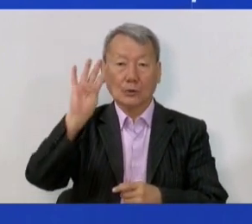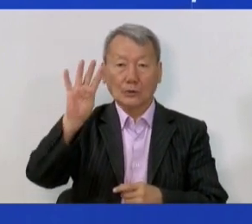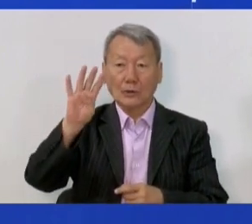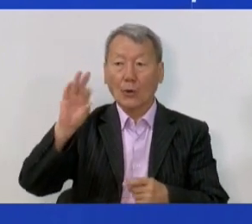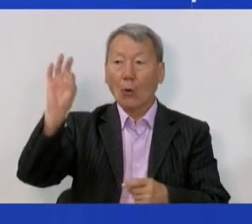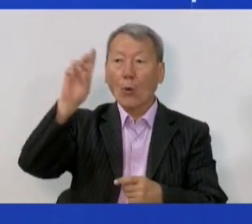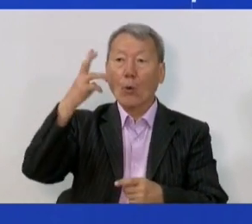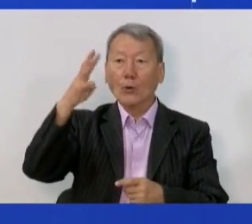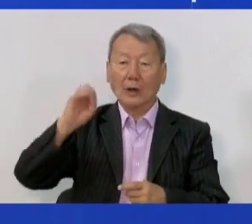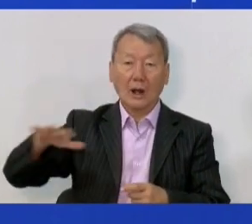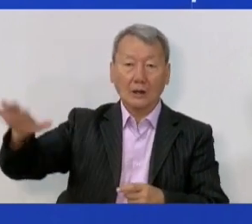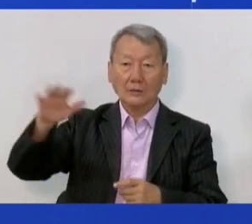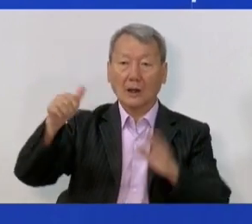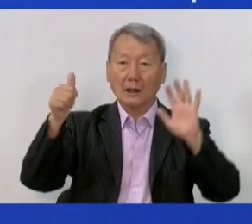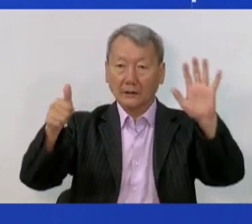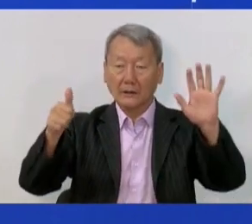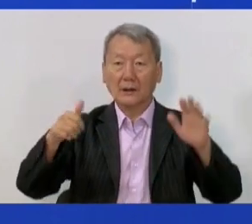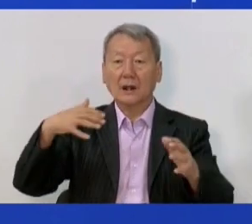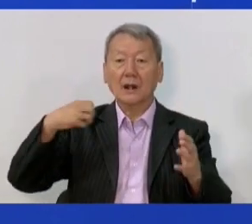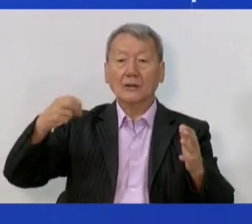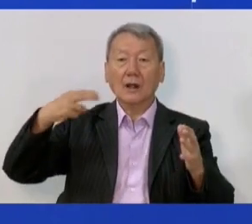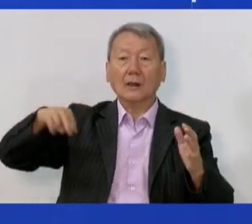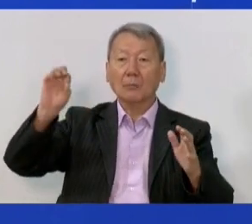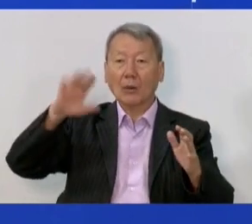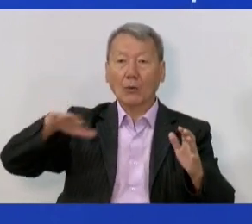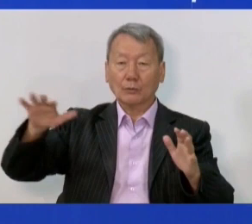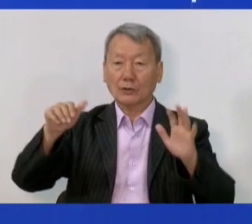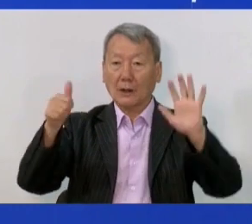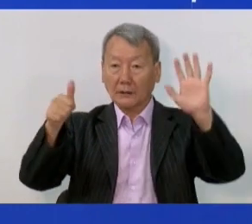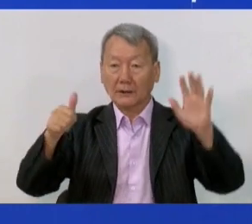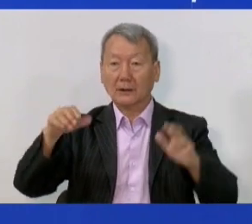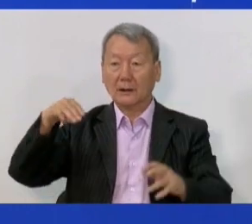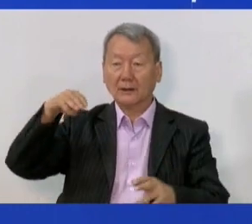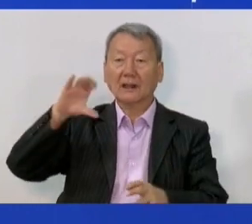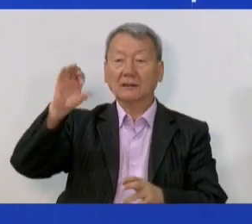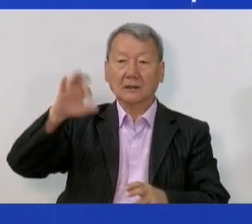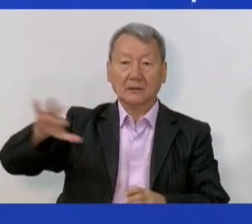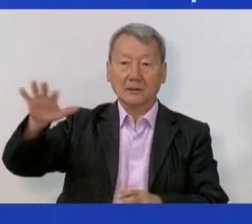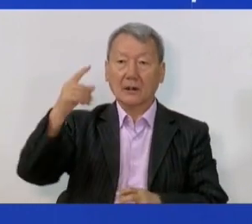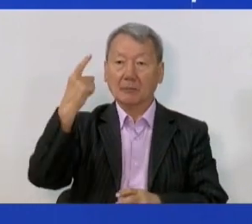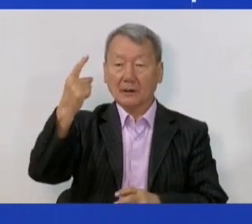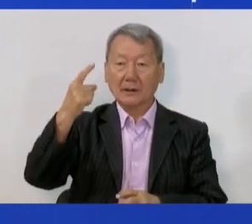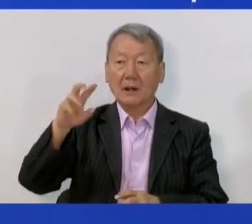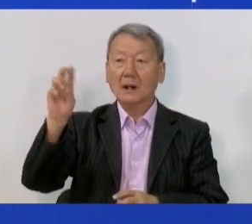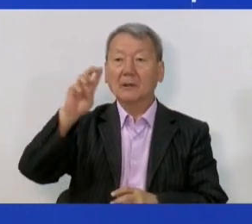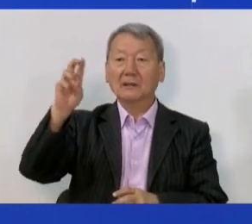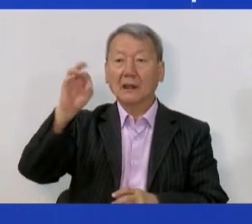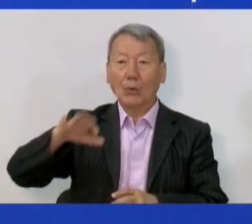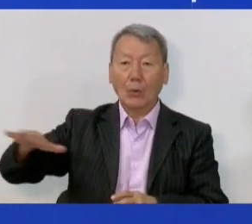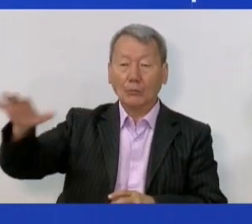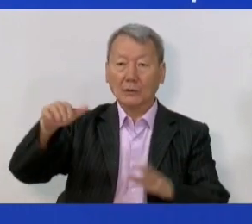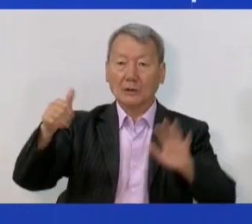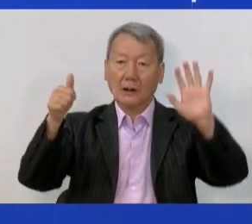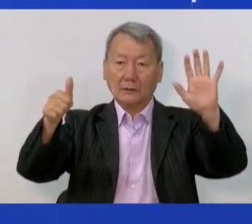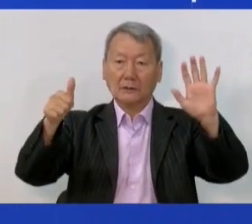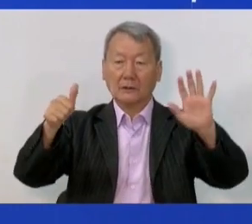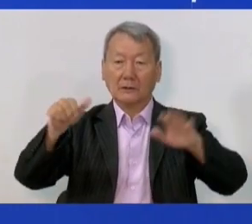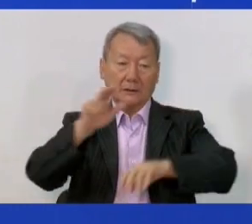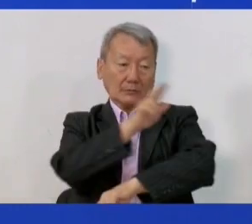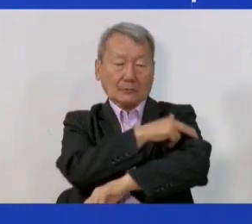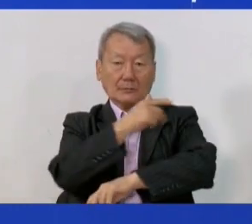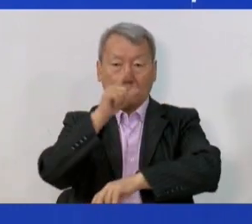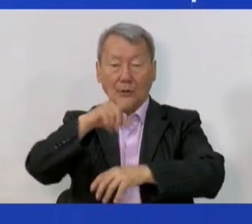4, ұш облысында 6, жалаба соблысында 6, талас облысында 1, баткен облысында 6 ұшыр.